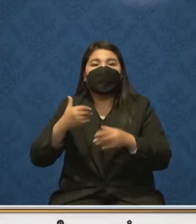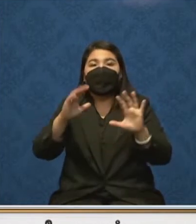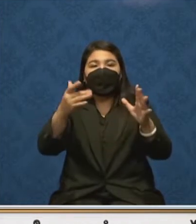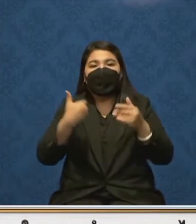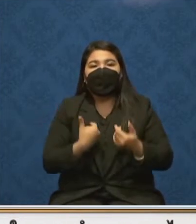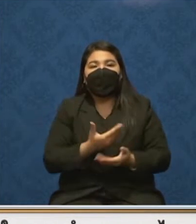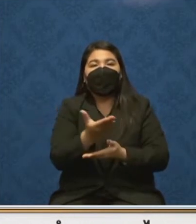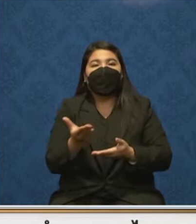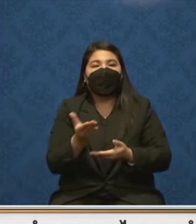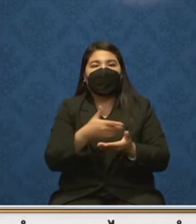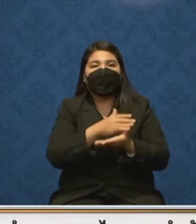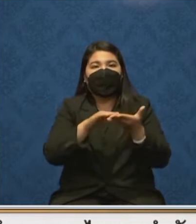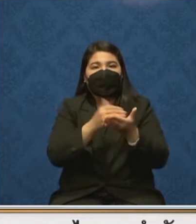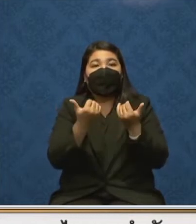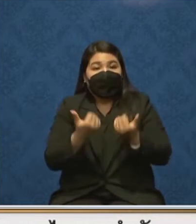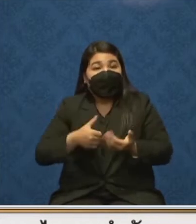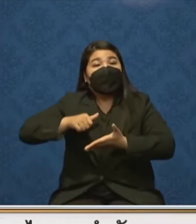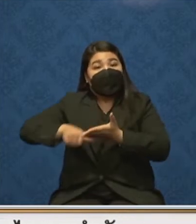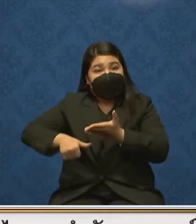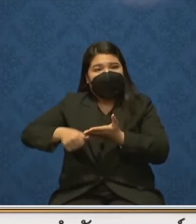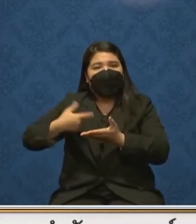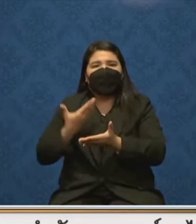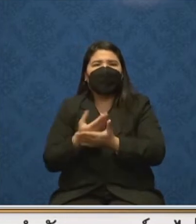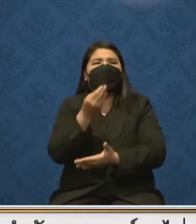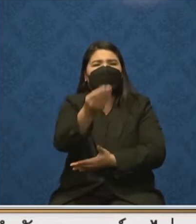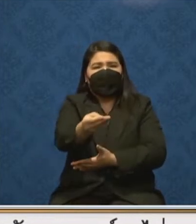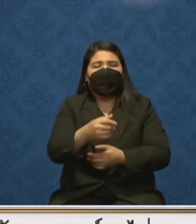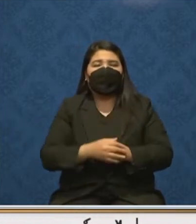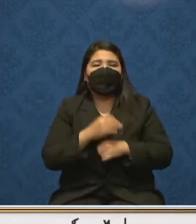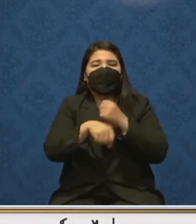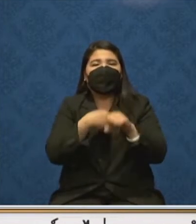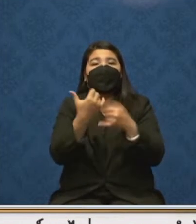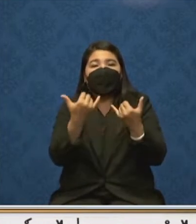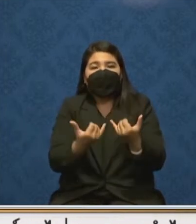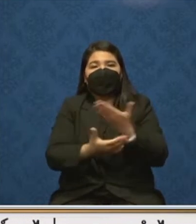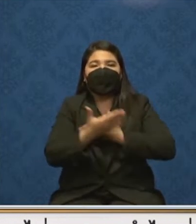ต้อง